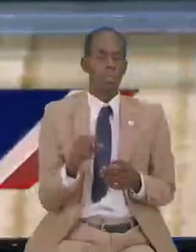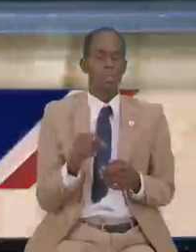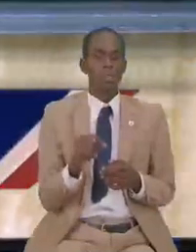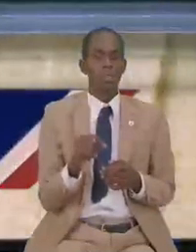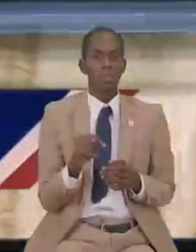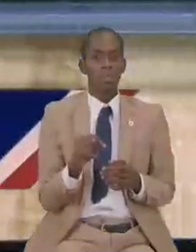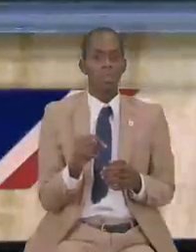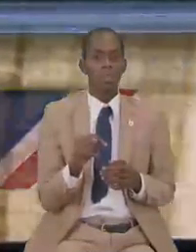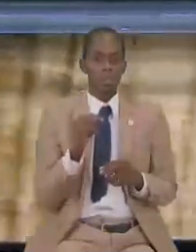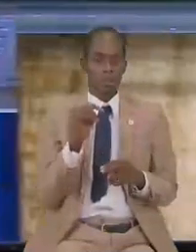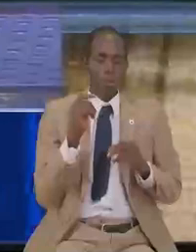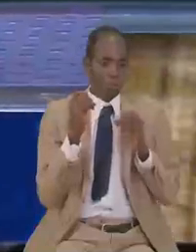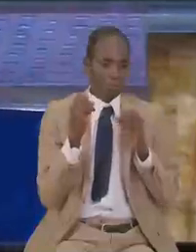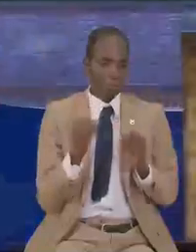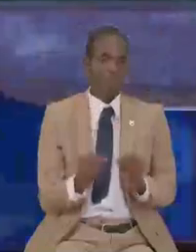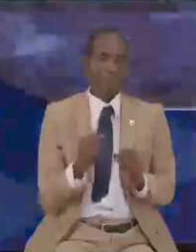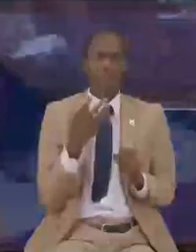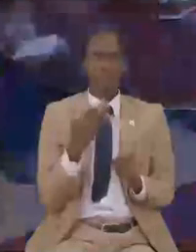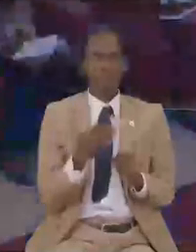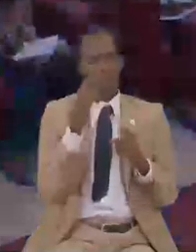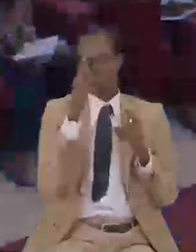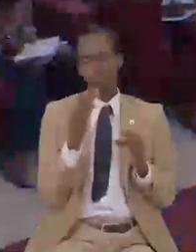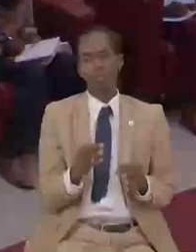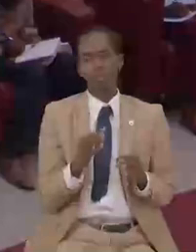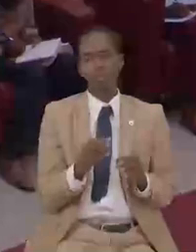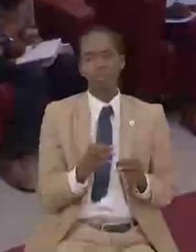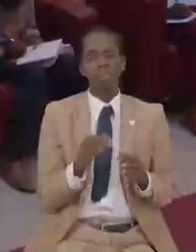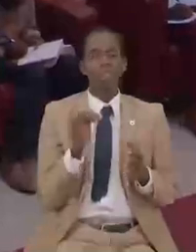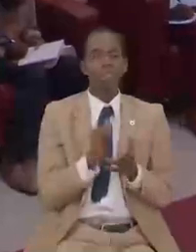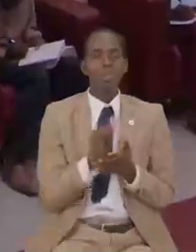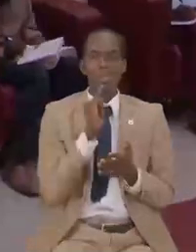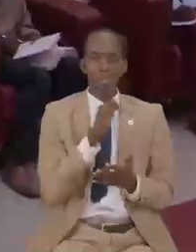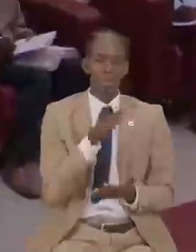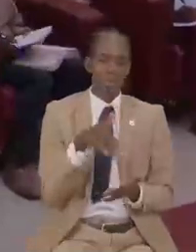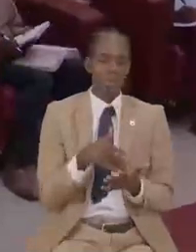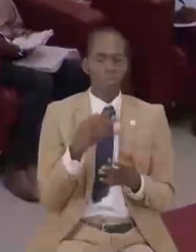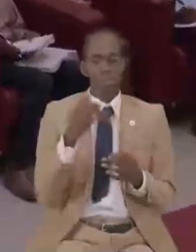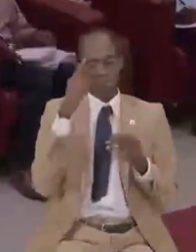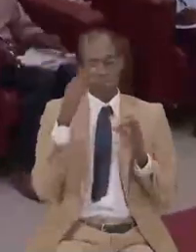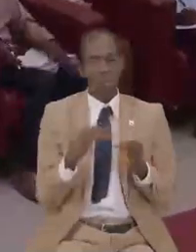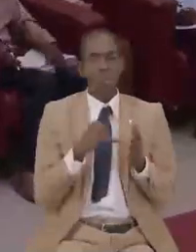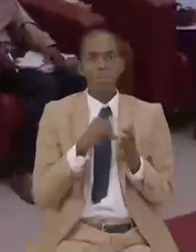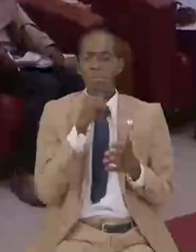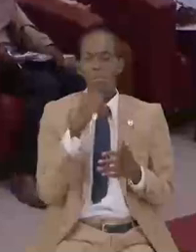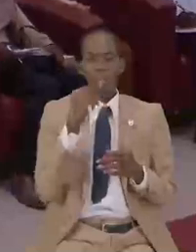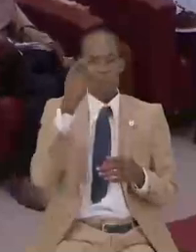Le cœur, c'est le siège de décision. C'est le centre de décision. Ce n'est pas la tête.